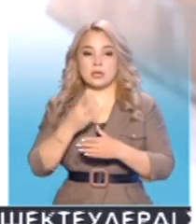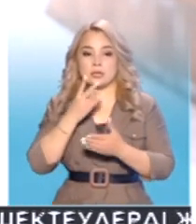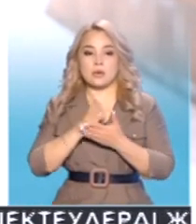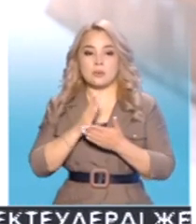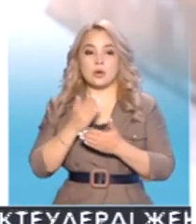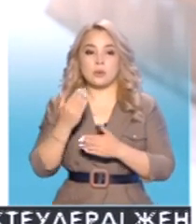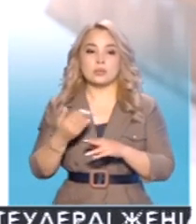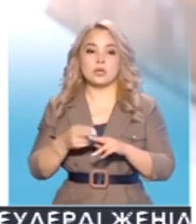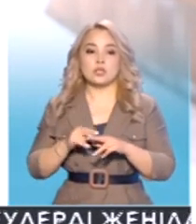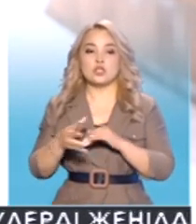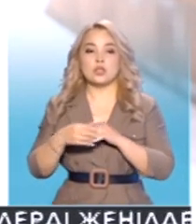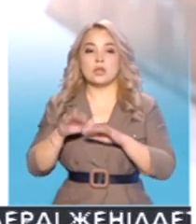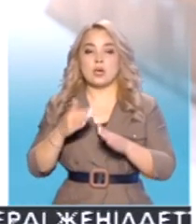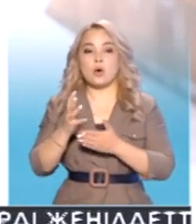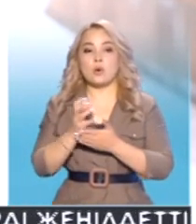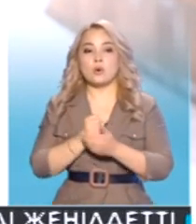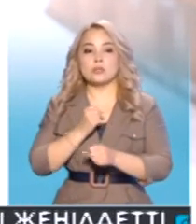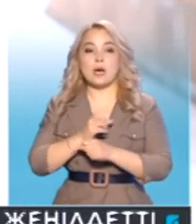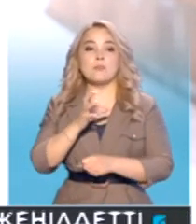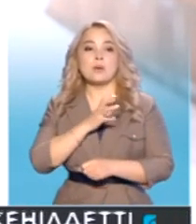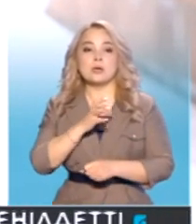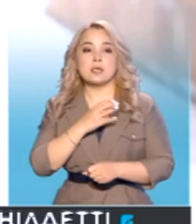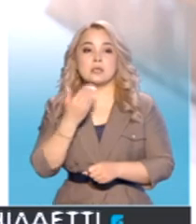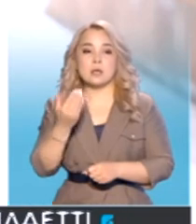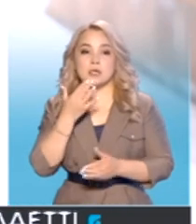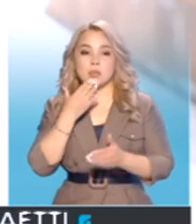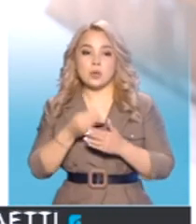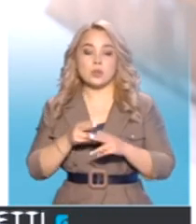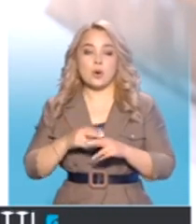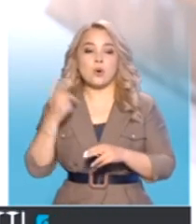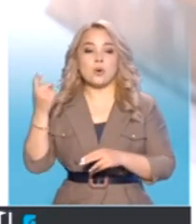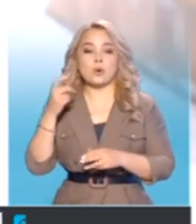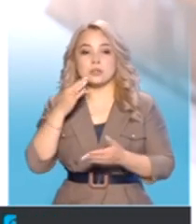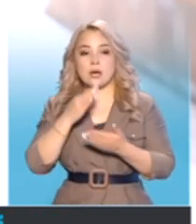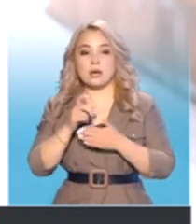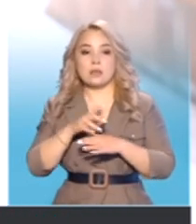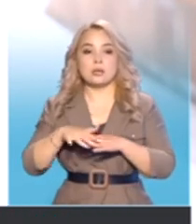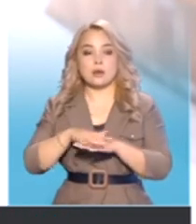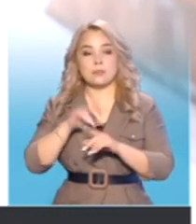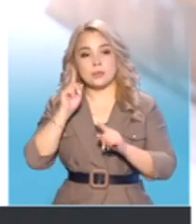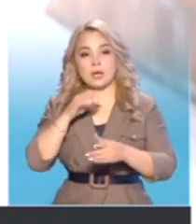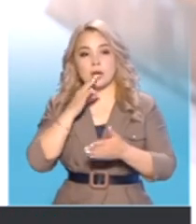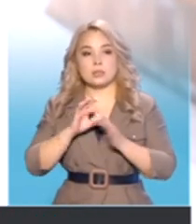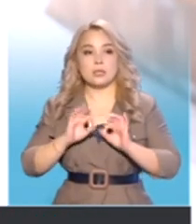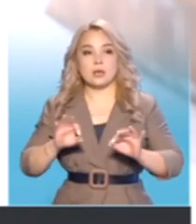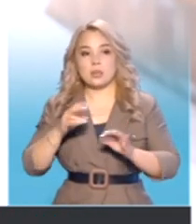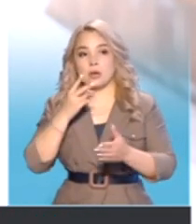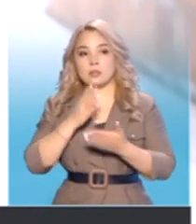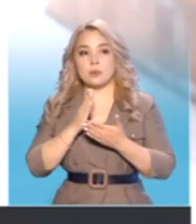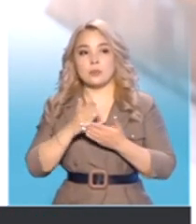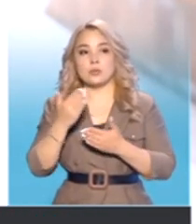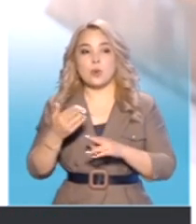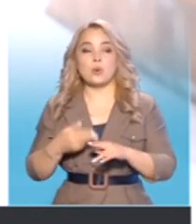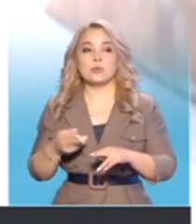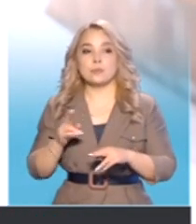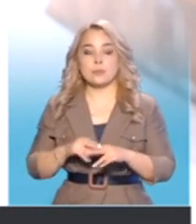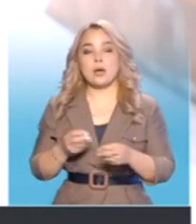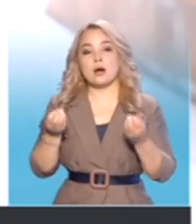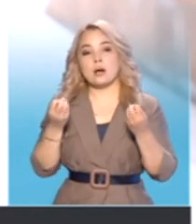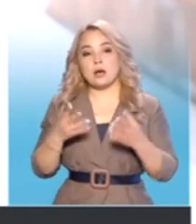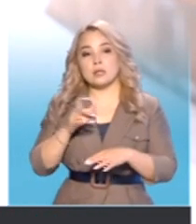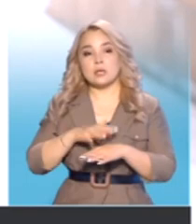Сондықтан жердің, оның қойнауындағы байлықтардың қожасы халық екендігі анық айтылғандығы бұл